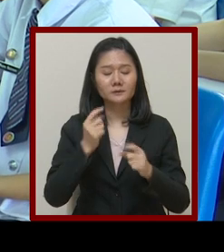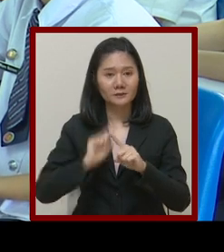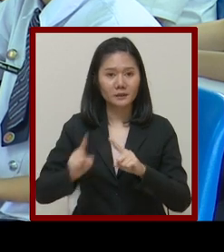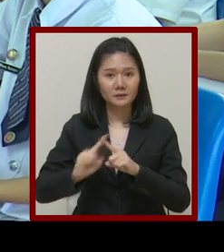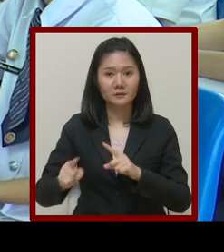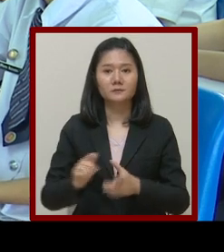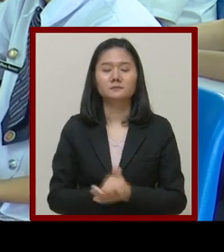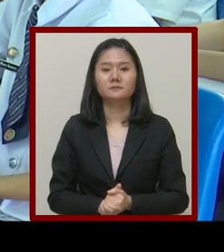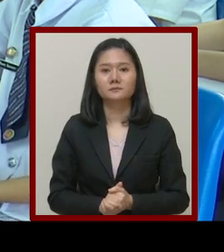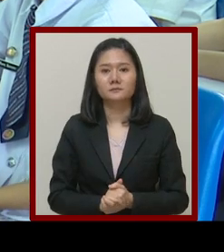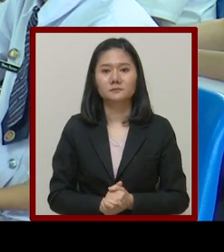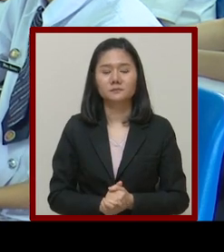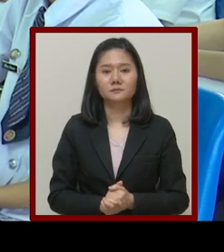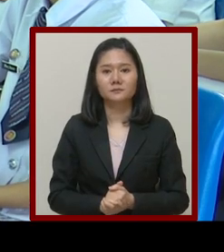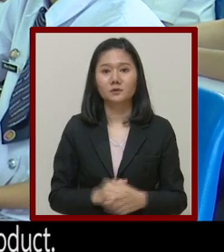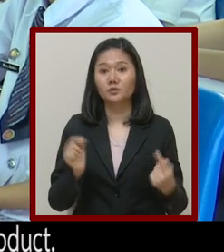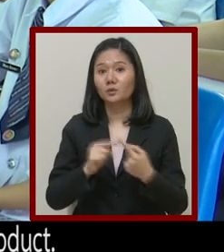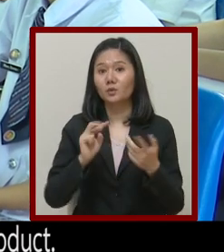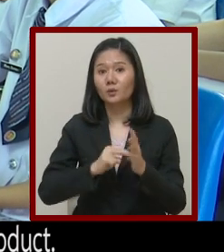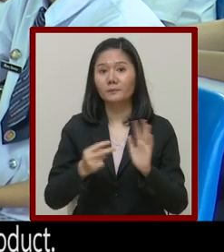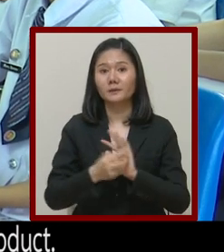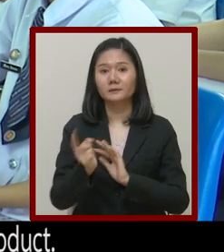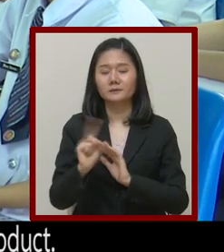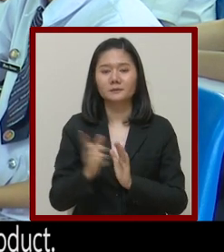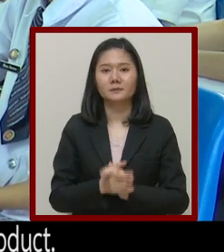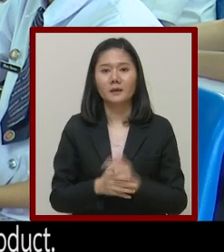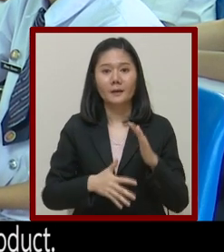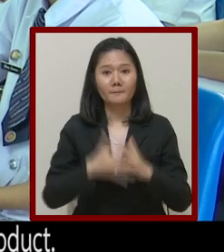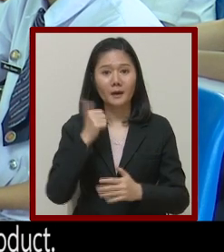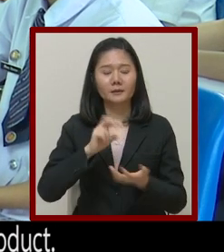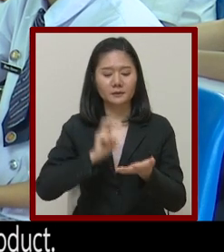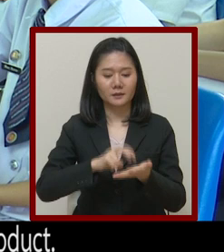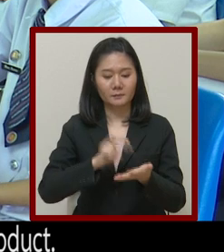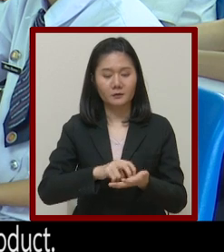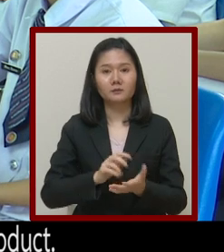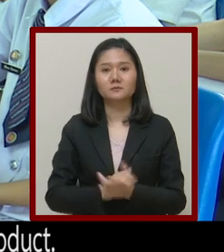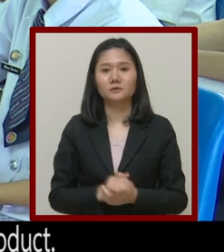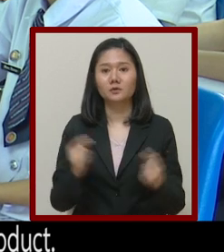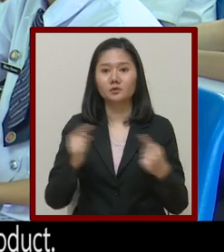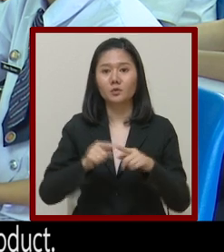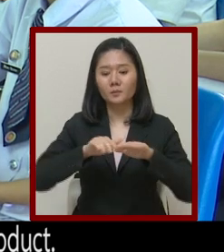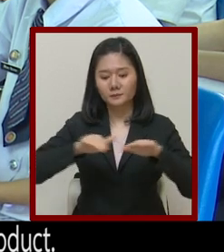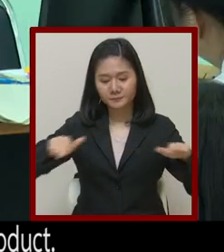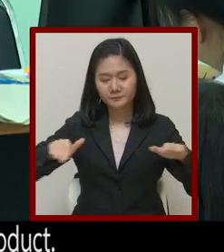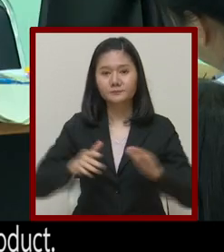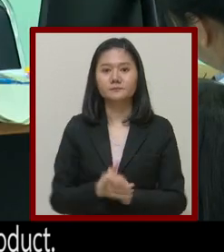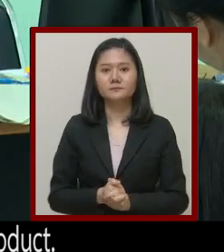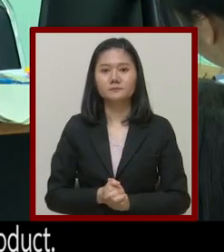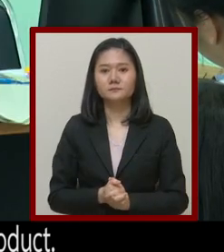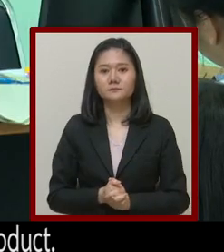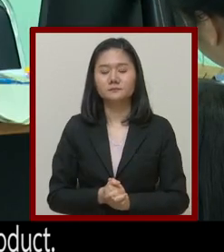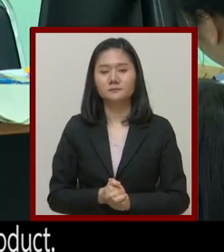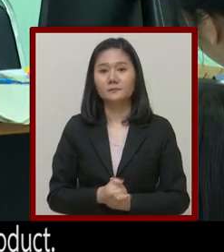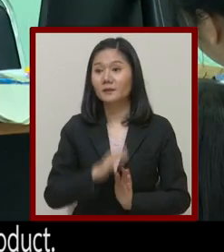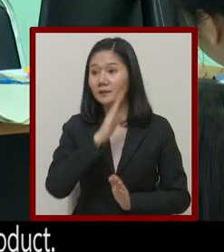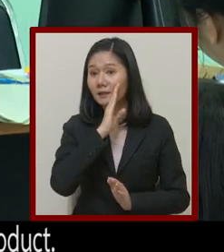ผลิตภัณฑ์เครื่องมือหรือว่าอุปกรณ์ในที่นี้จะต้องผ่านการรองรับรับรองที่เป็นมาตรฐานนะคะ